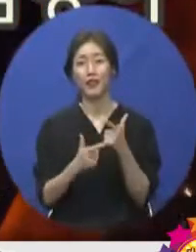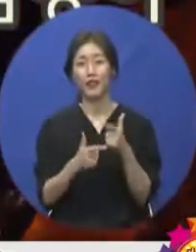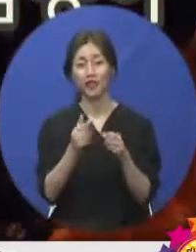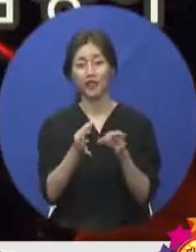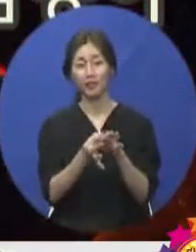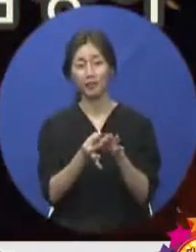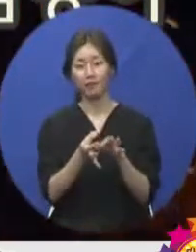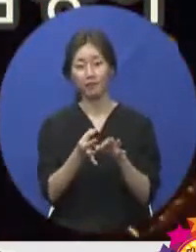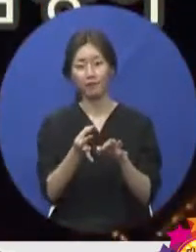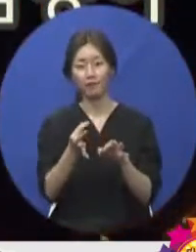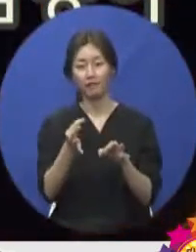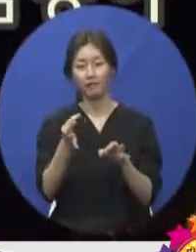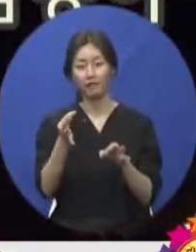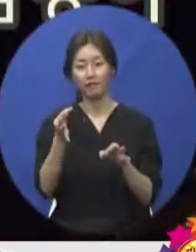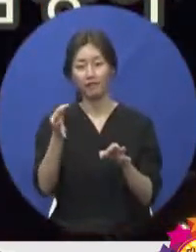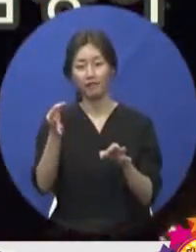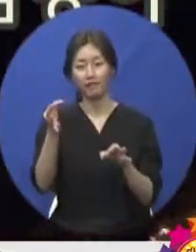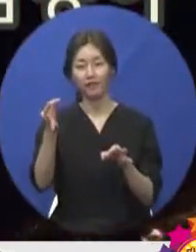대나